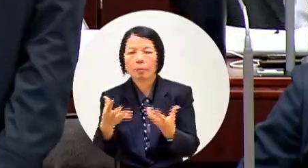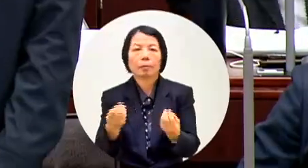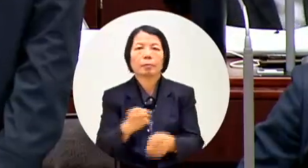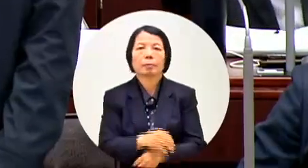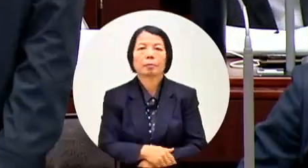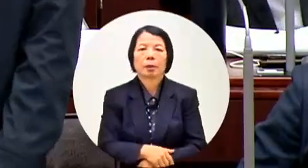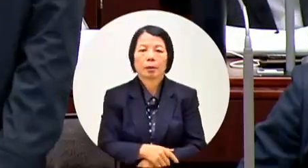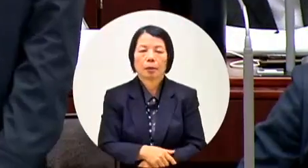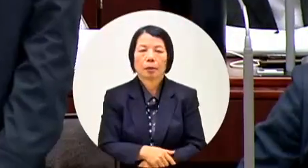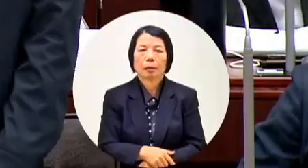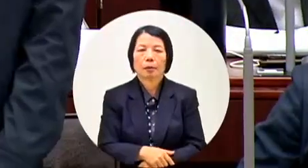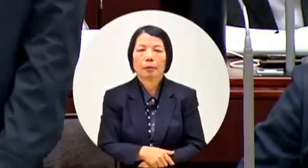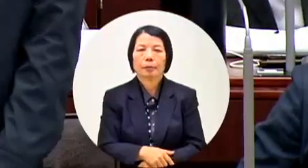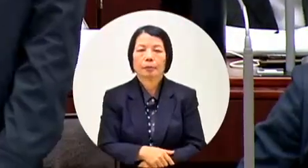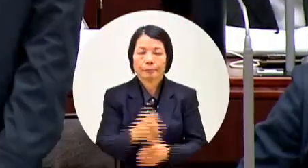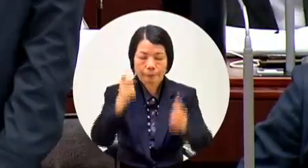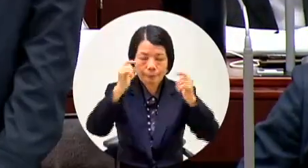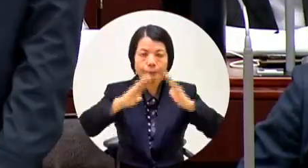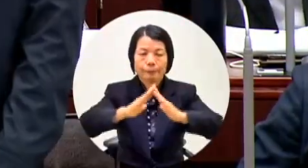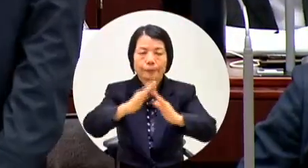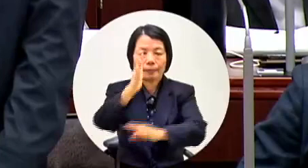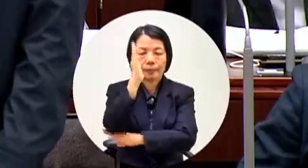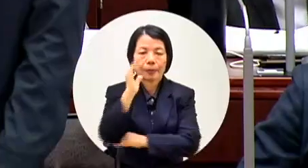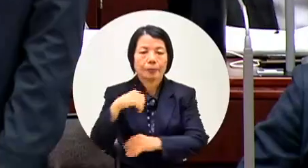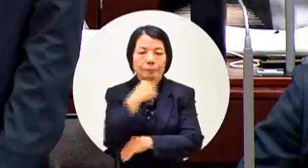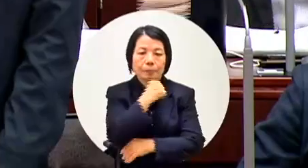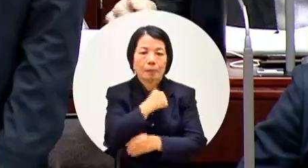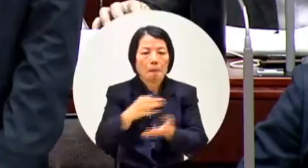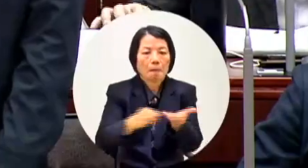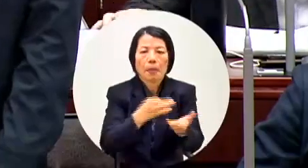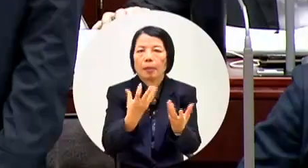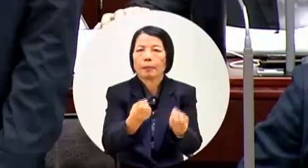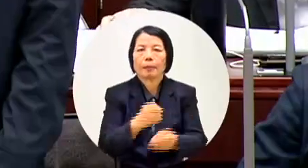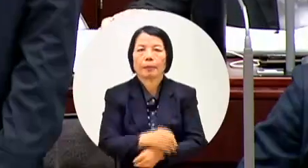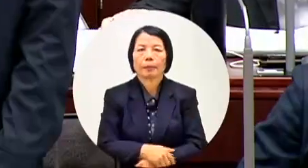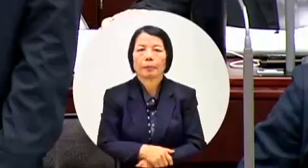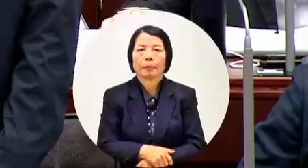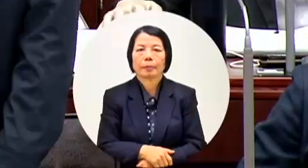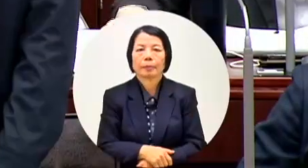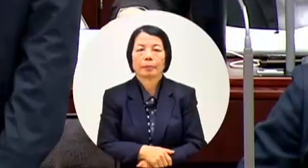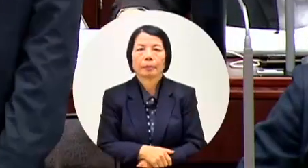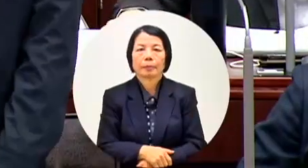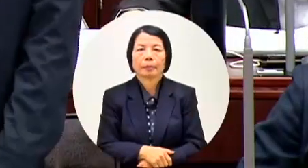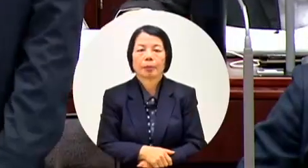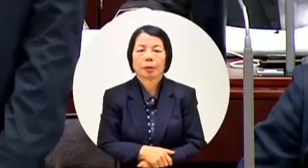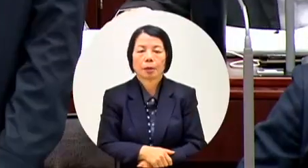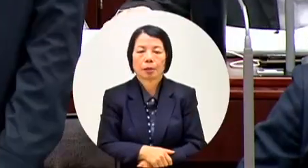外，高雄市政府能卖台，我们旁边台南市政府可以卖台吗？我们在